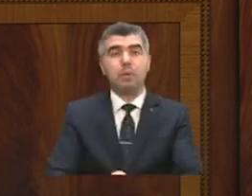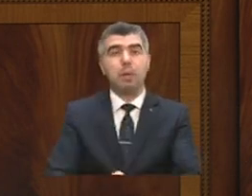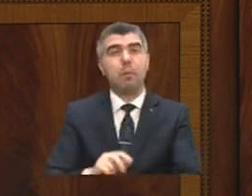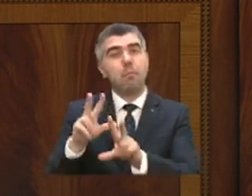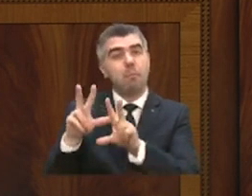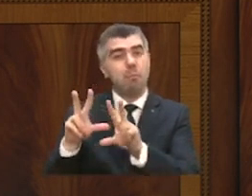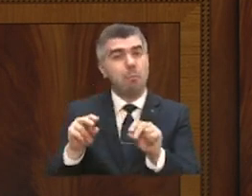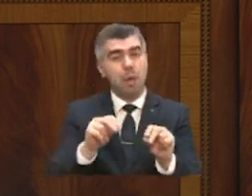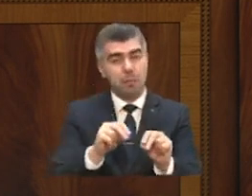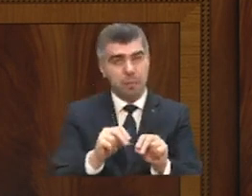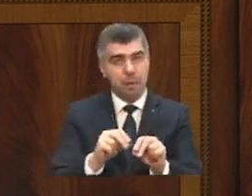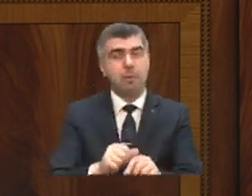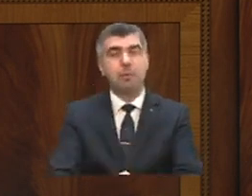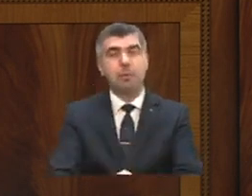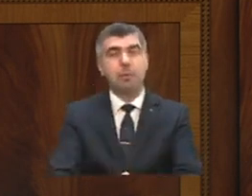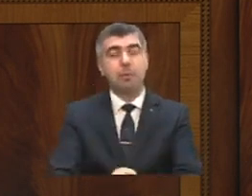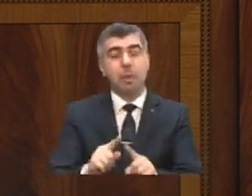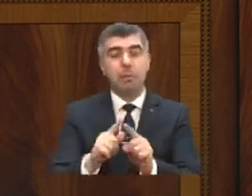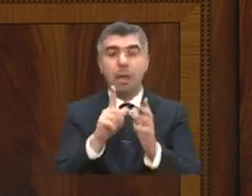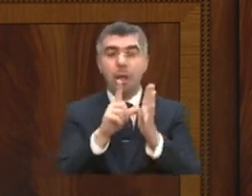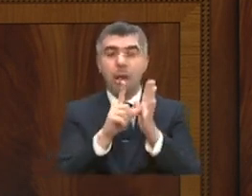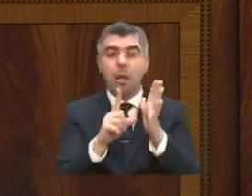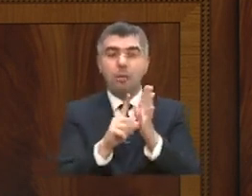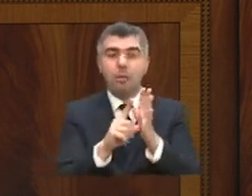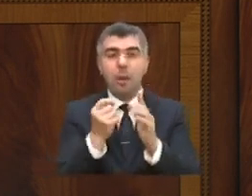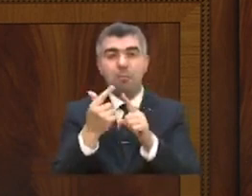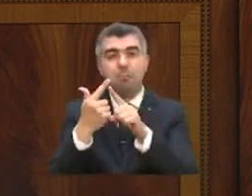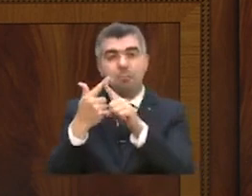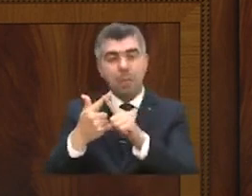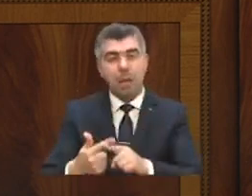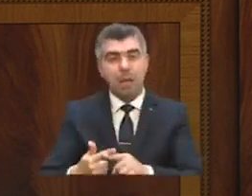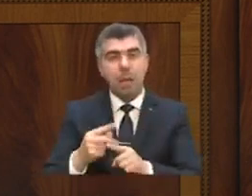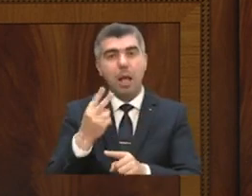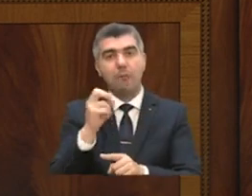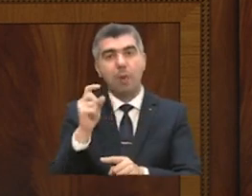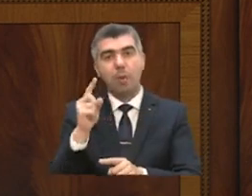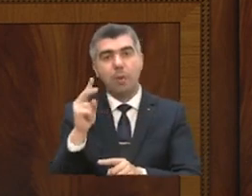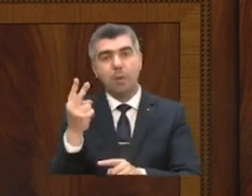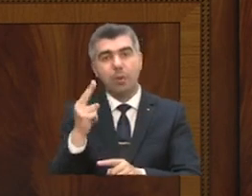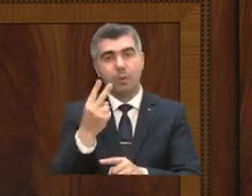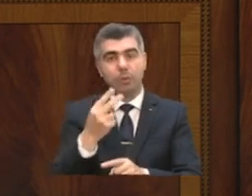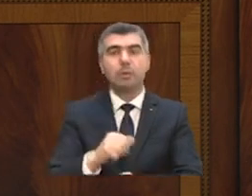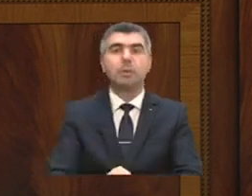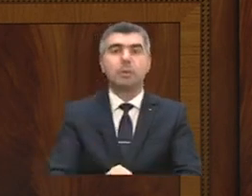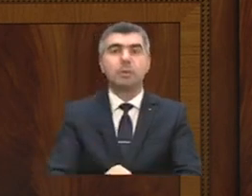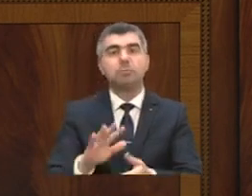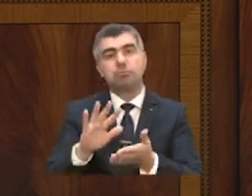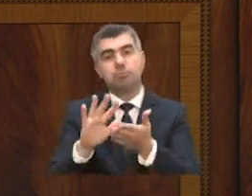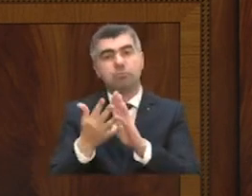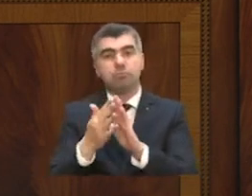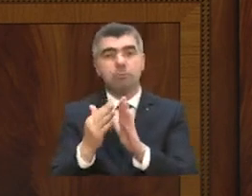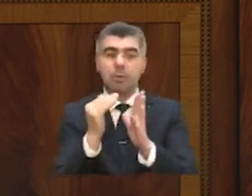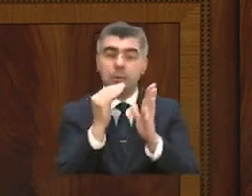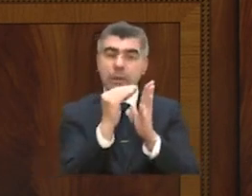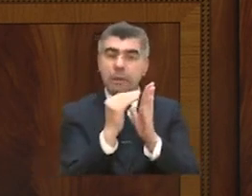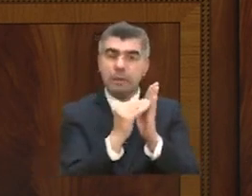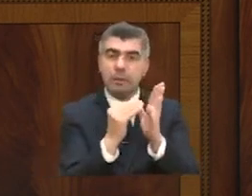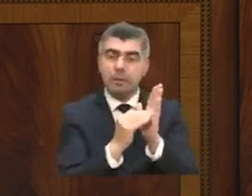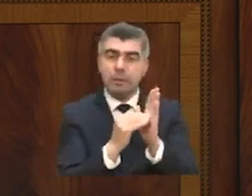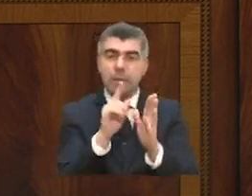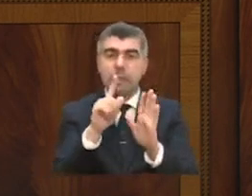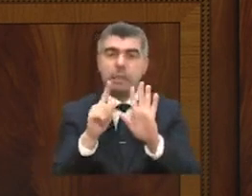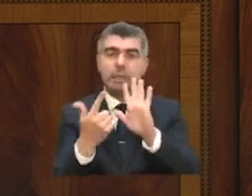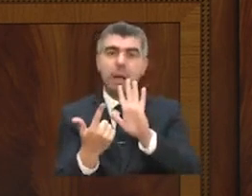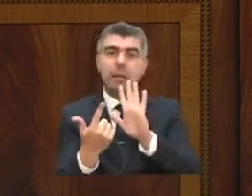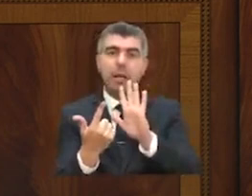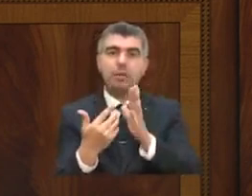مع توقعات قانون المالية سنة 2022 التي كانت قد حددتها في 17